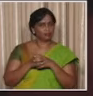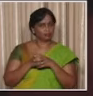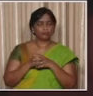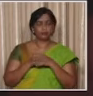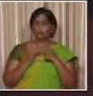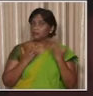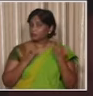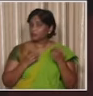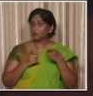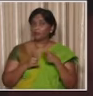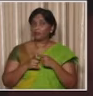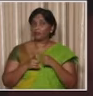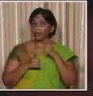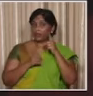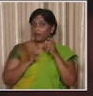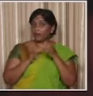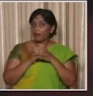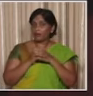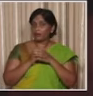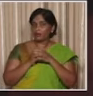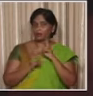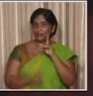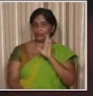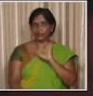එහෙම නැතුව එක කණ්ඩායමකට නෙමෙයි.